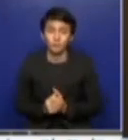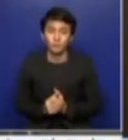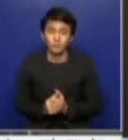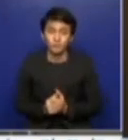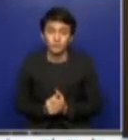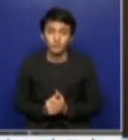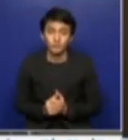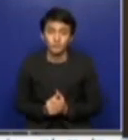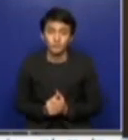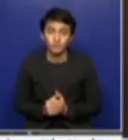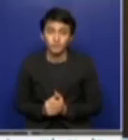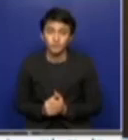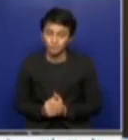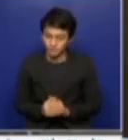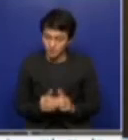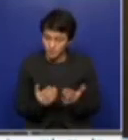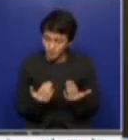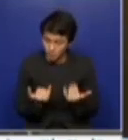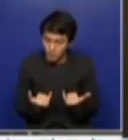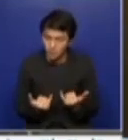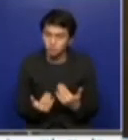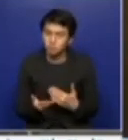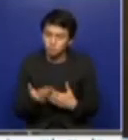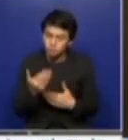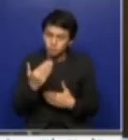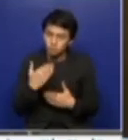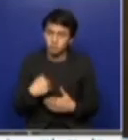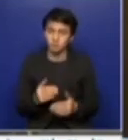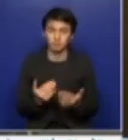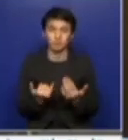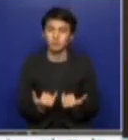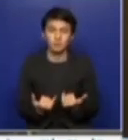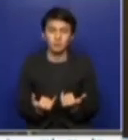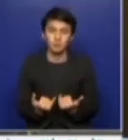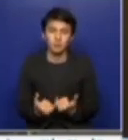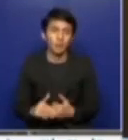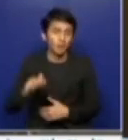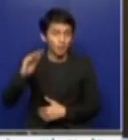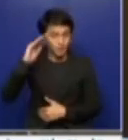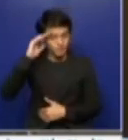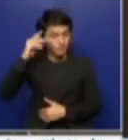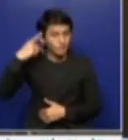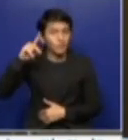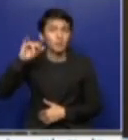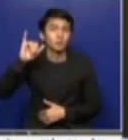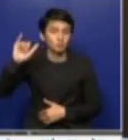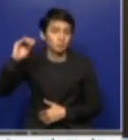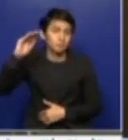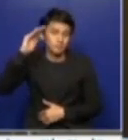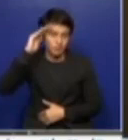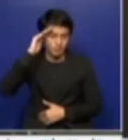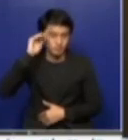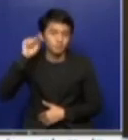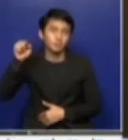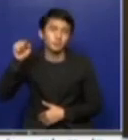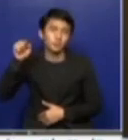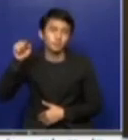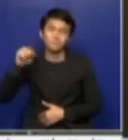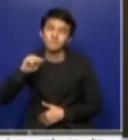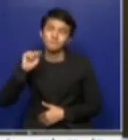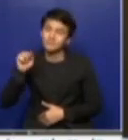ามจนถึงทุกวันนี้พลเอกประยุทธ์จันทร์โอชาท่านก็ยังไม่เชื่อ